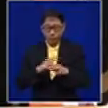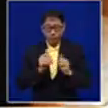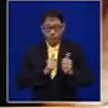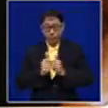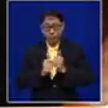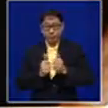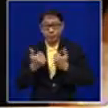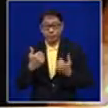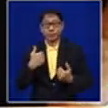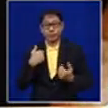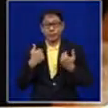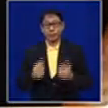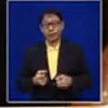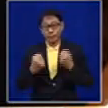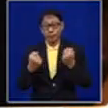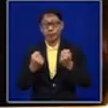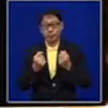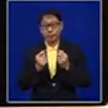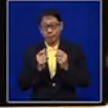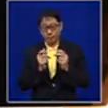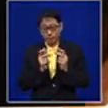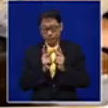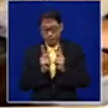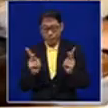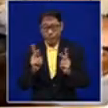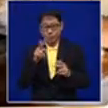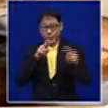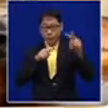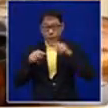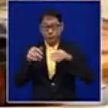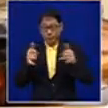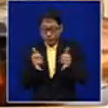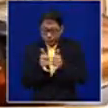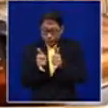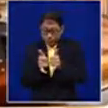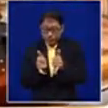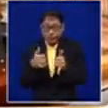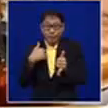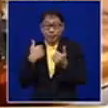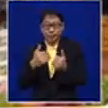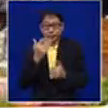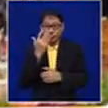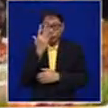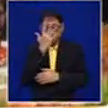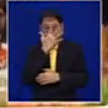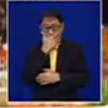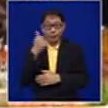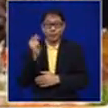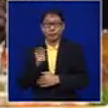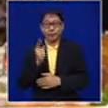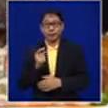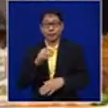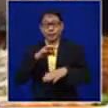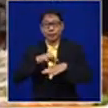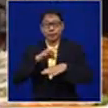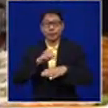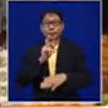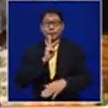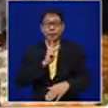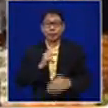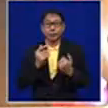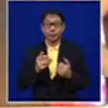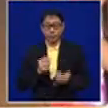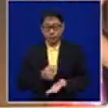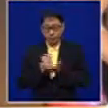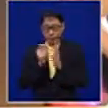ดแล้วก็เดินมาให้กรรมการดูอย่างใกล้ชิดแบบนี้เลย แต่สวยจริงเนาะ อันนี้เป็นเจ้าของตำแหน่งเก่านะคะก็จะมาเป็น